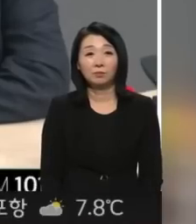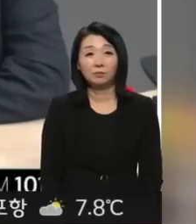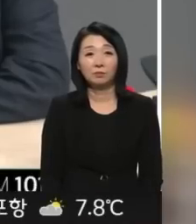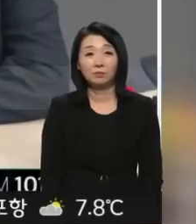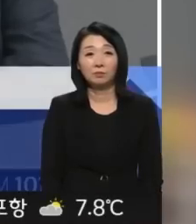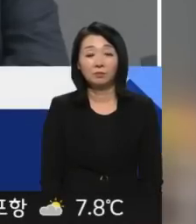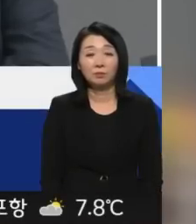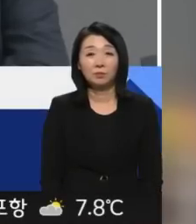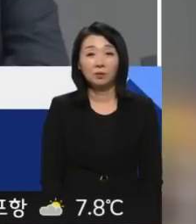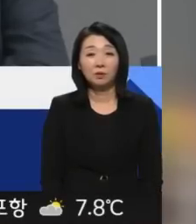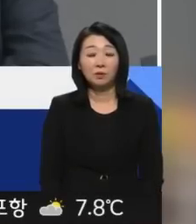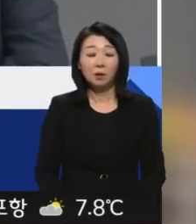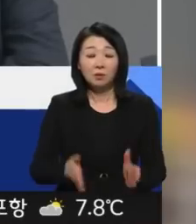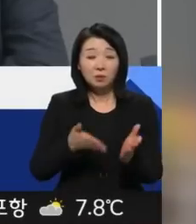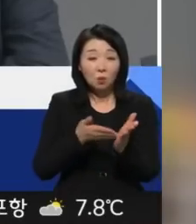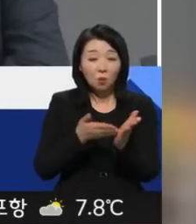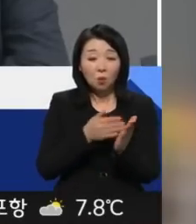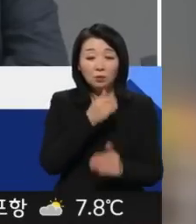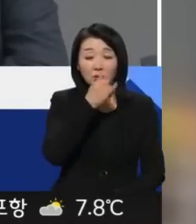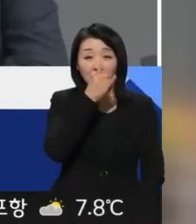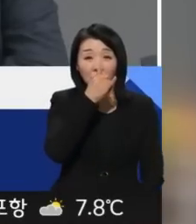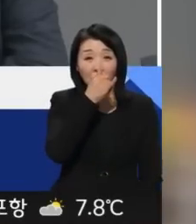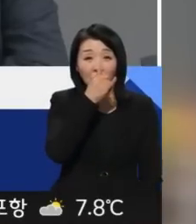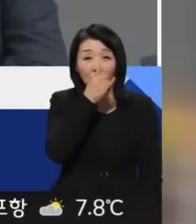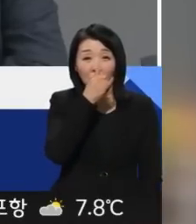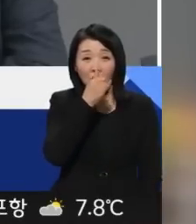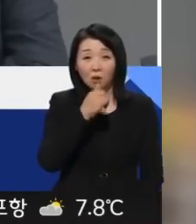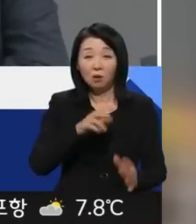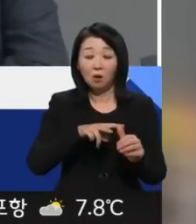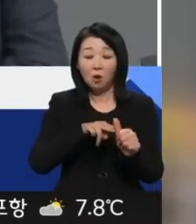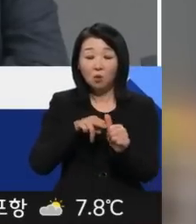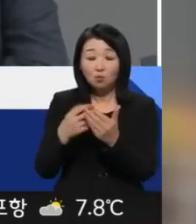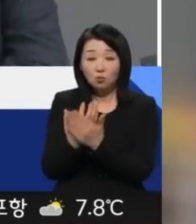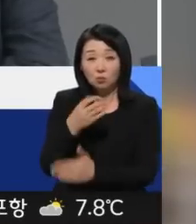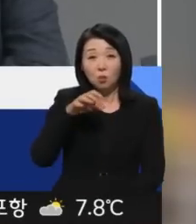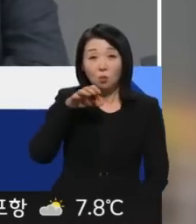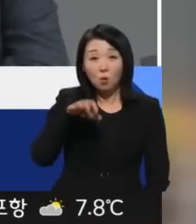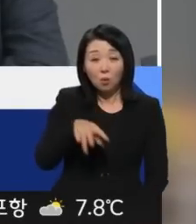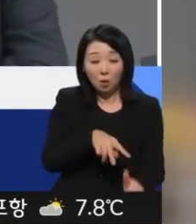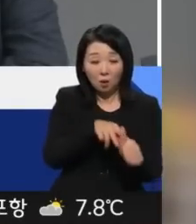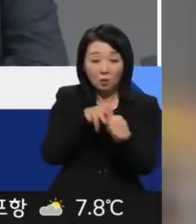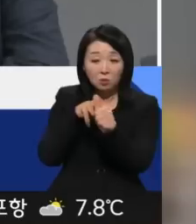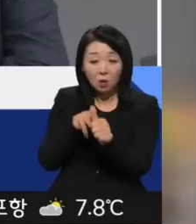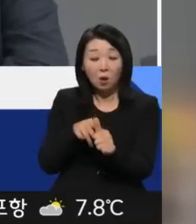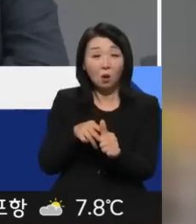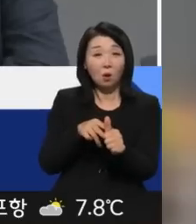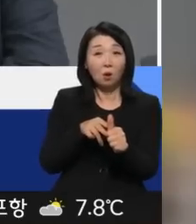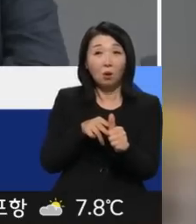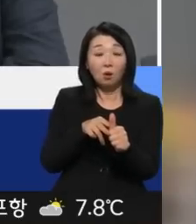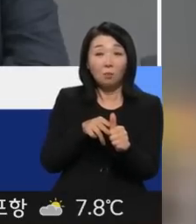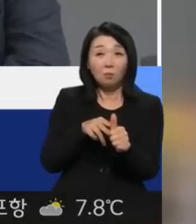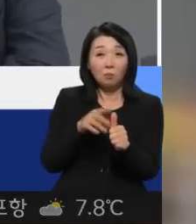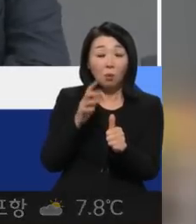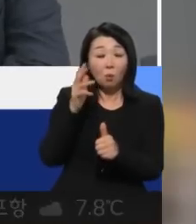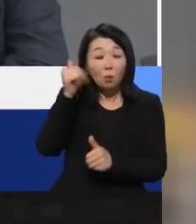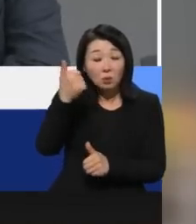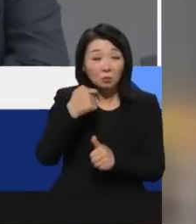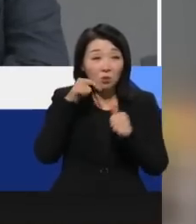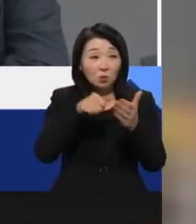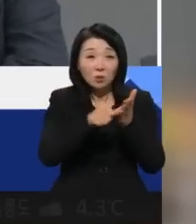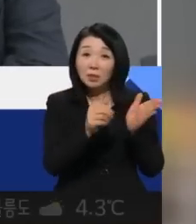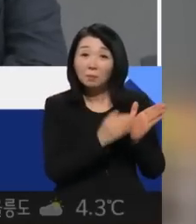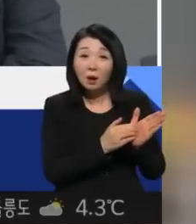지금 언론에 보도된 혐의는 국정원의 첩보 보고서를 원장님 지시로 삭제했다는 거 아닙니까? 저는